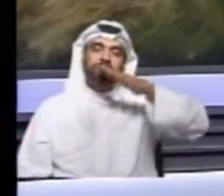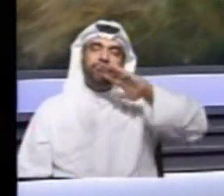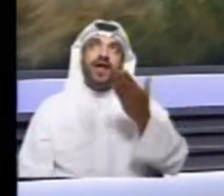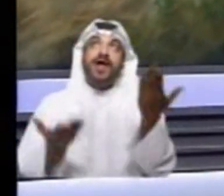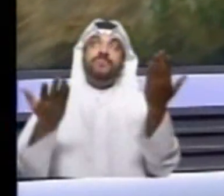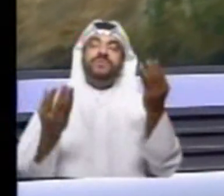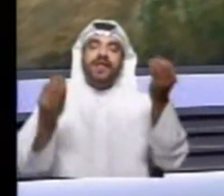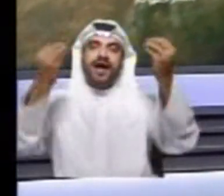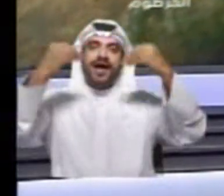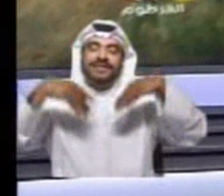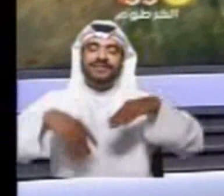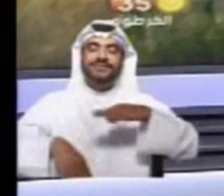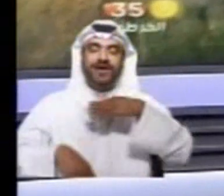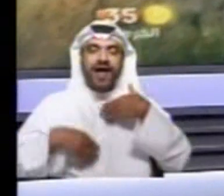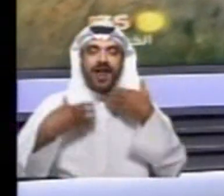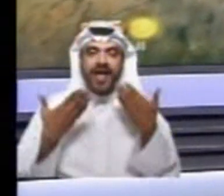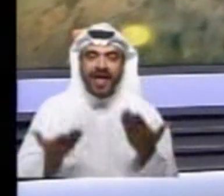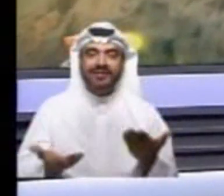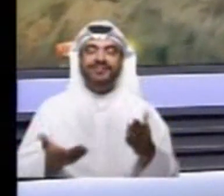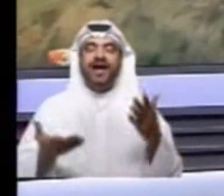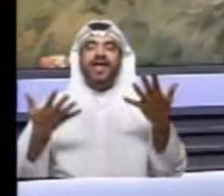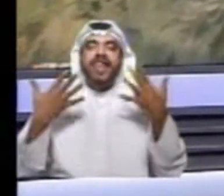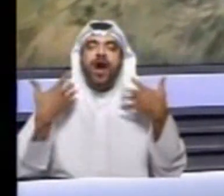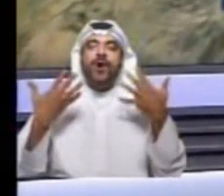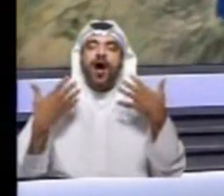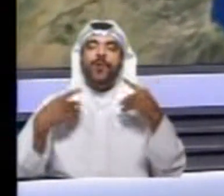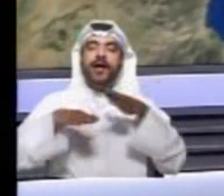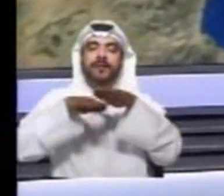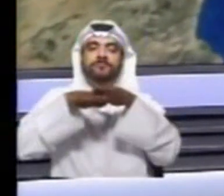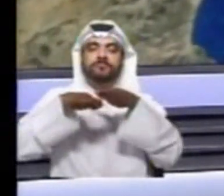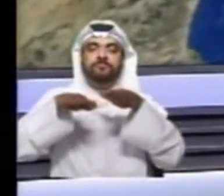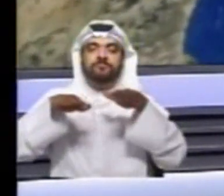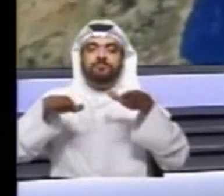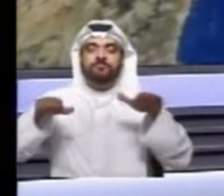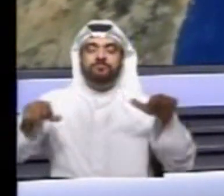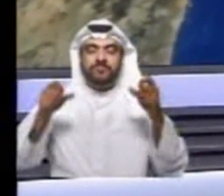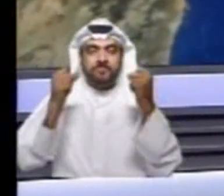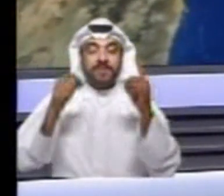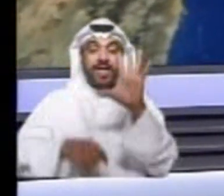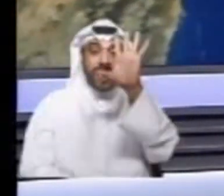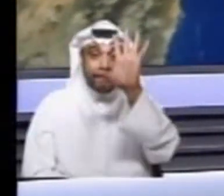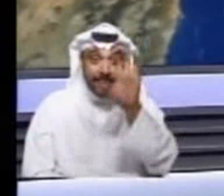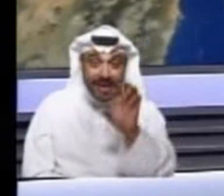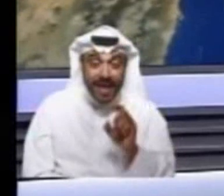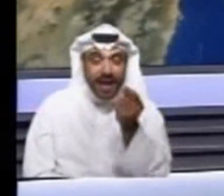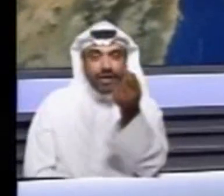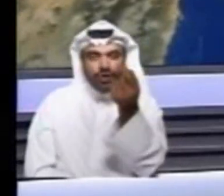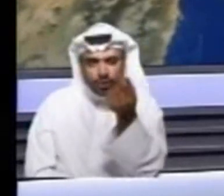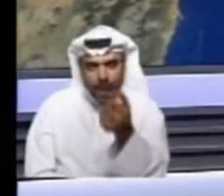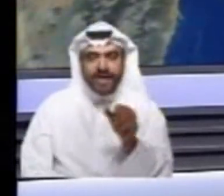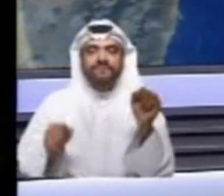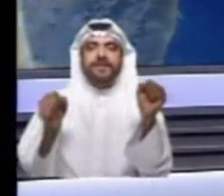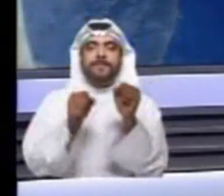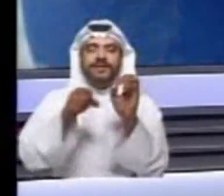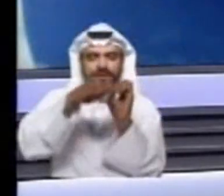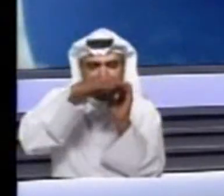رياح خفيفة إلى معتدلة السرعة بوجه عام. أجواءنا معتدلة خلال النهار، تميل للبرودة في المساء والفترات المتأخرة من الليل والفجر،